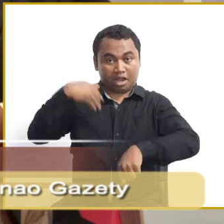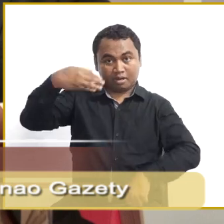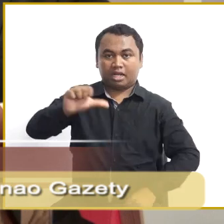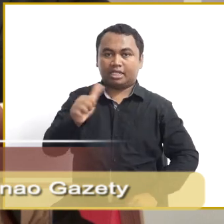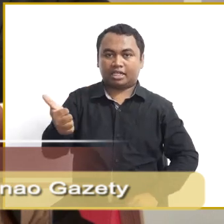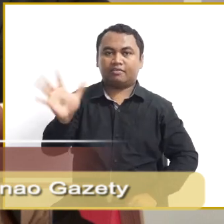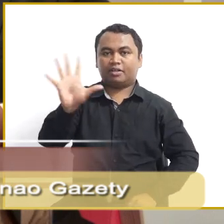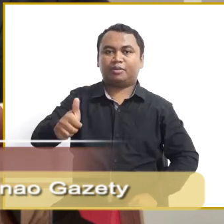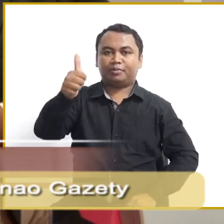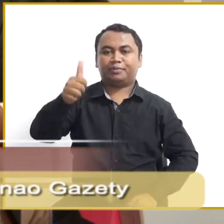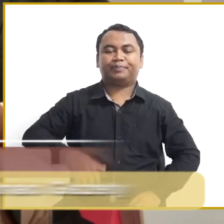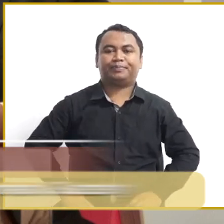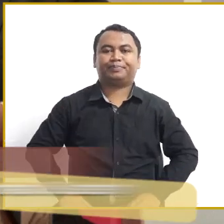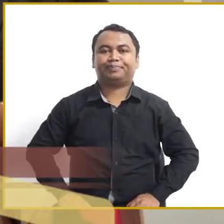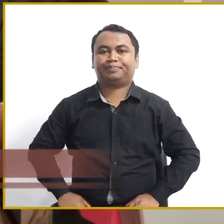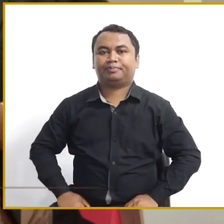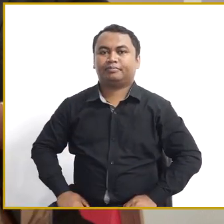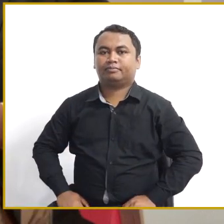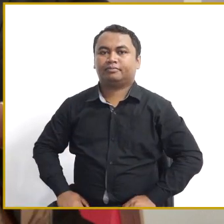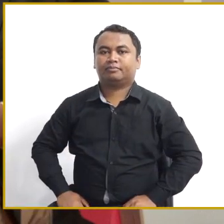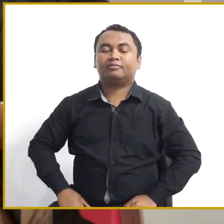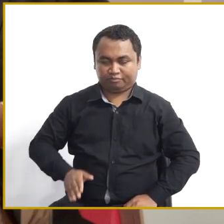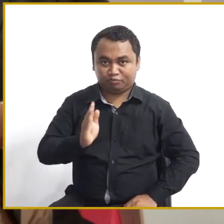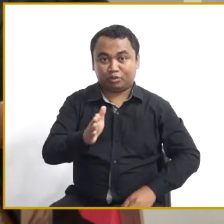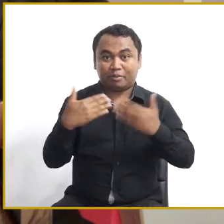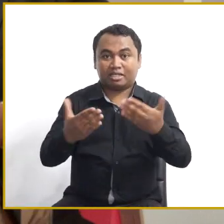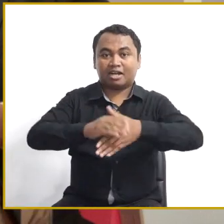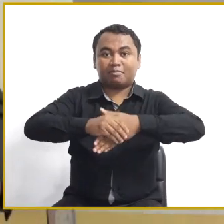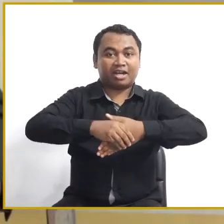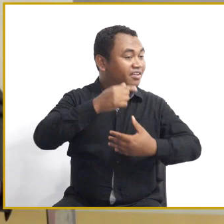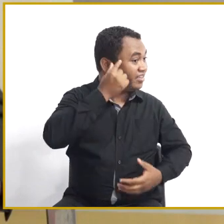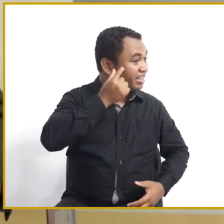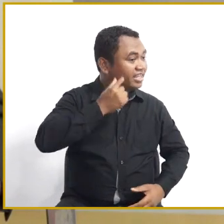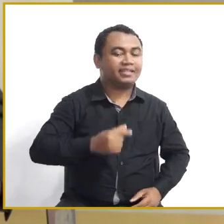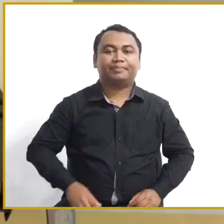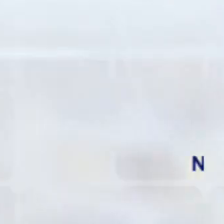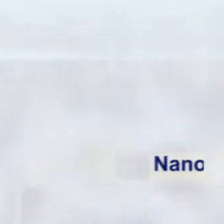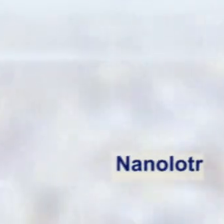ho anao ho amin'ny manaraka indray. Veloma tompoko. Mankasitraka ny fidy manatsofa.